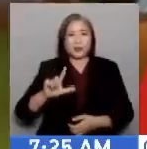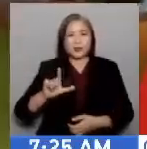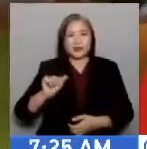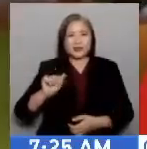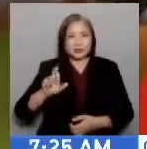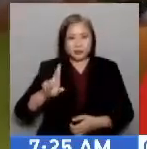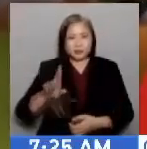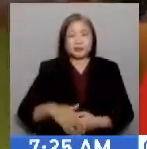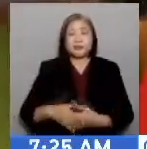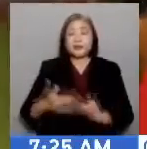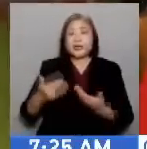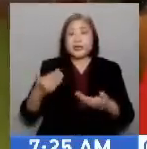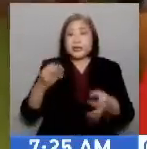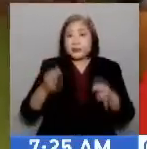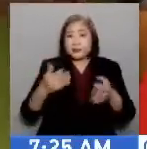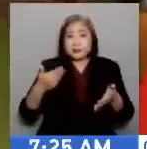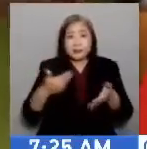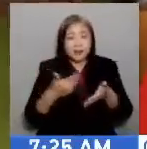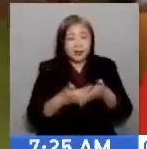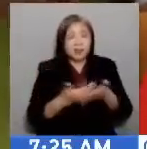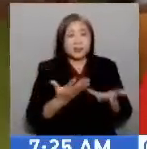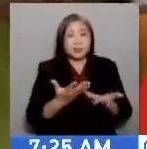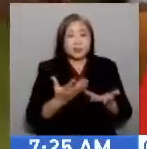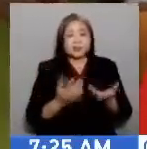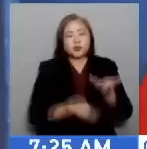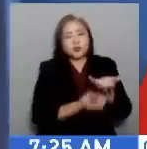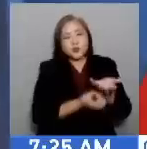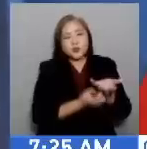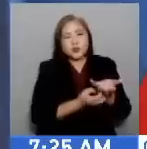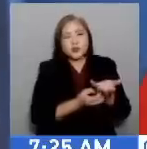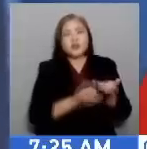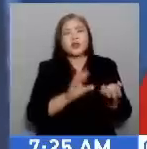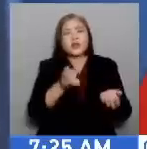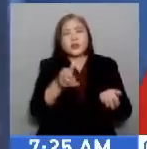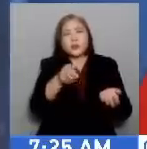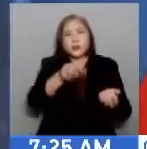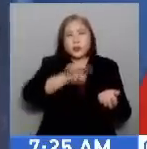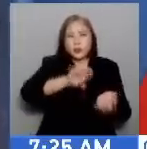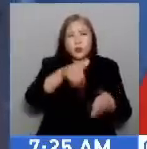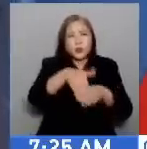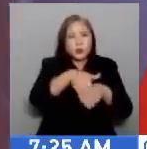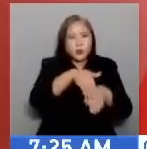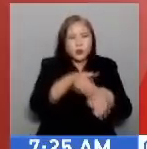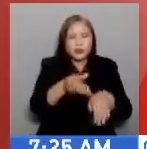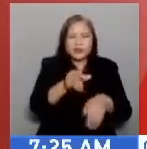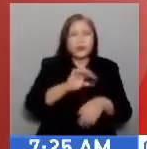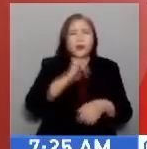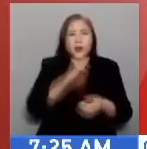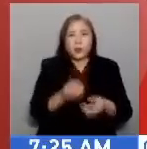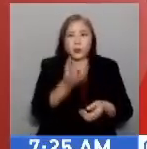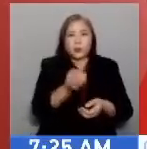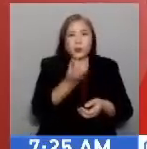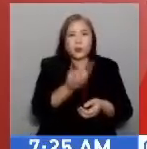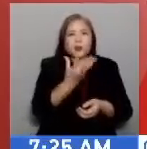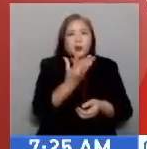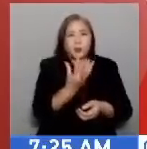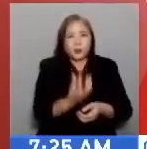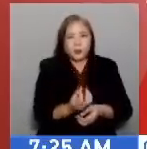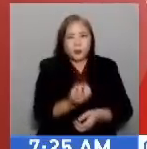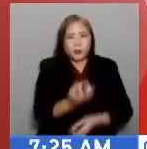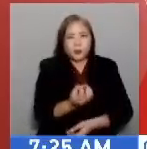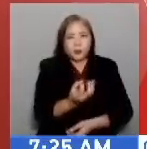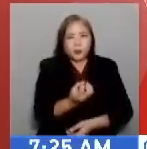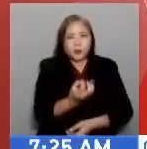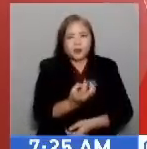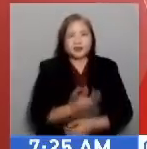siyang maluto, hinaana natin. Hindi laging naka-high fire. Para makatipid kayo sa paggamit.